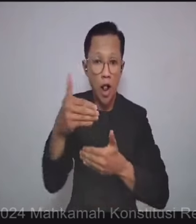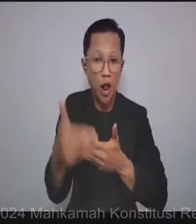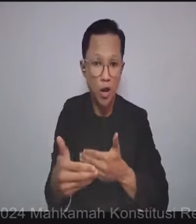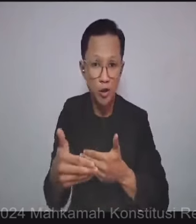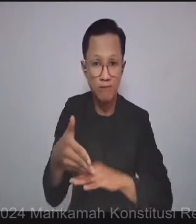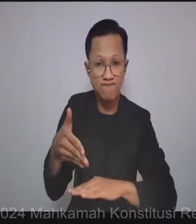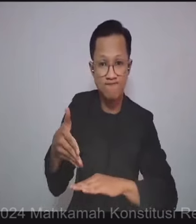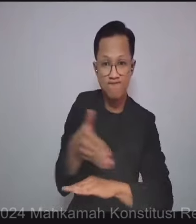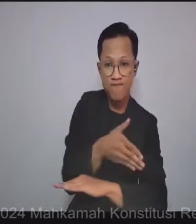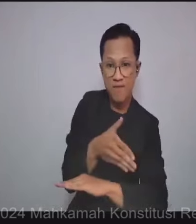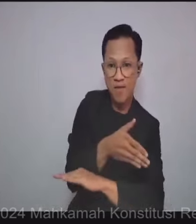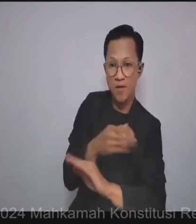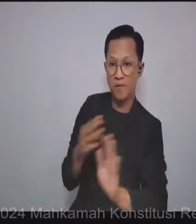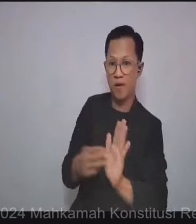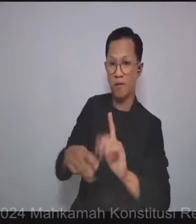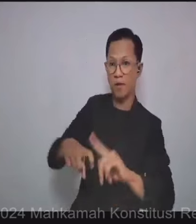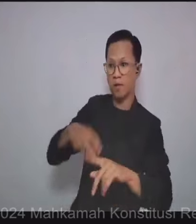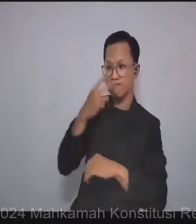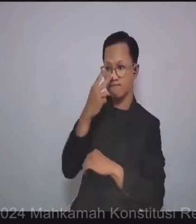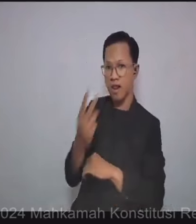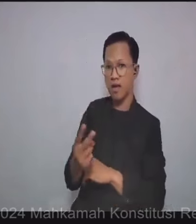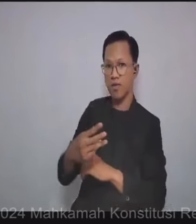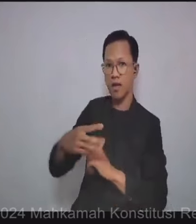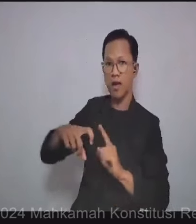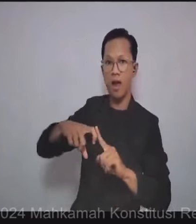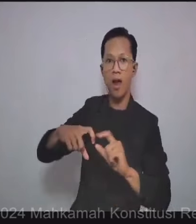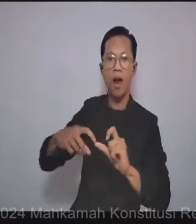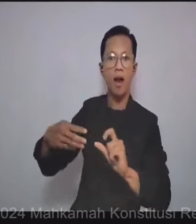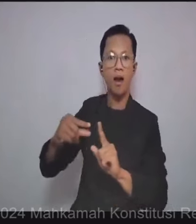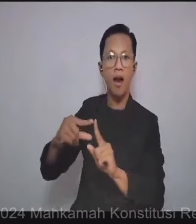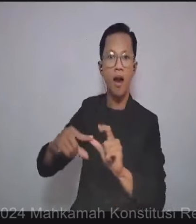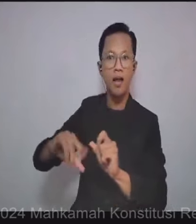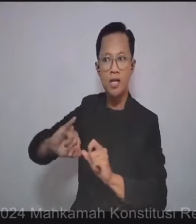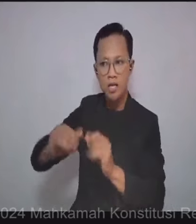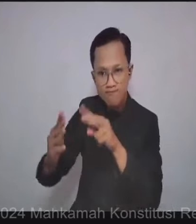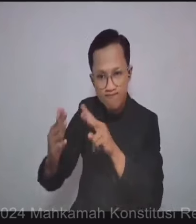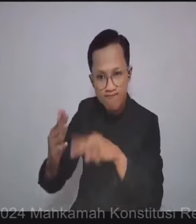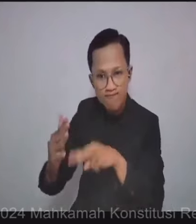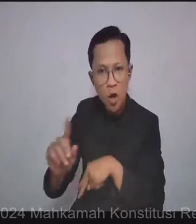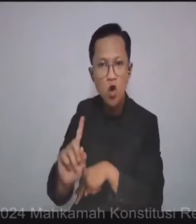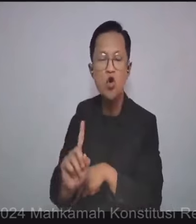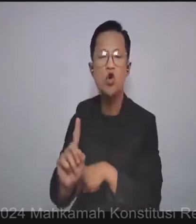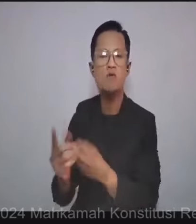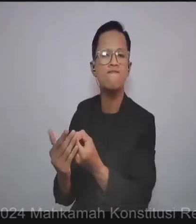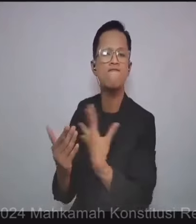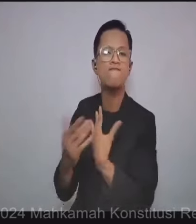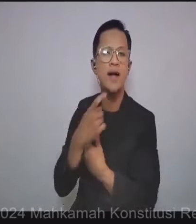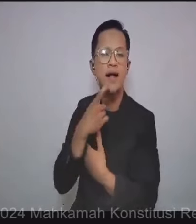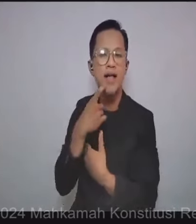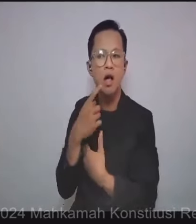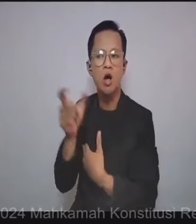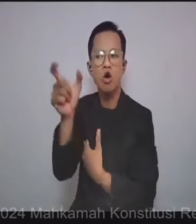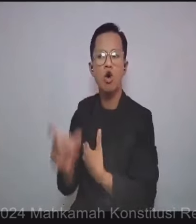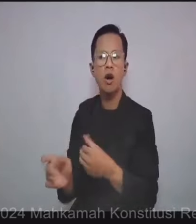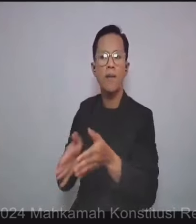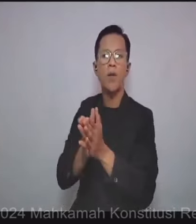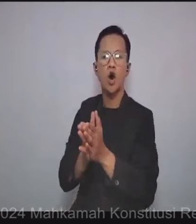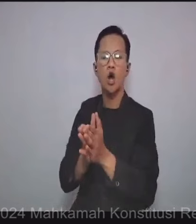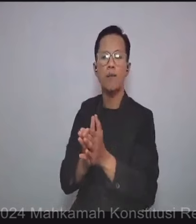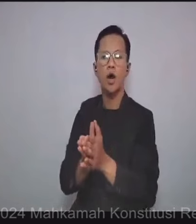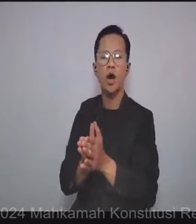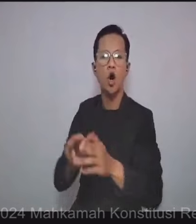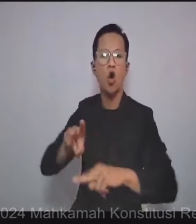mempertimbangkan terlebih dahulu Eksepsi pihak terkait yang pada pokoknya menyatakan pemohon tidak memiliki kedudukan hukum untuk